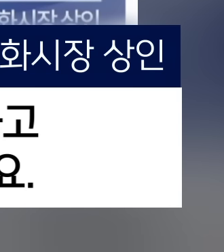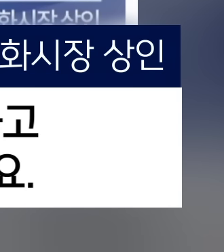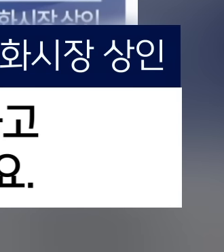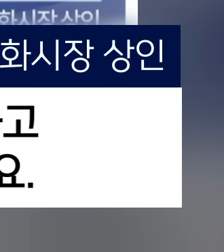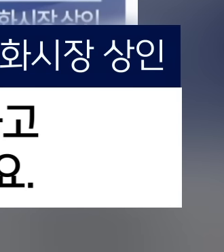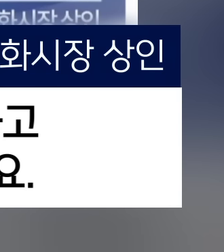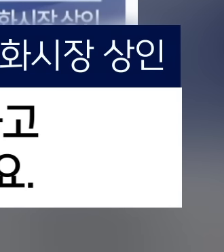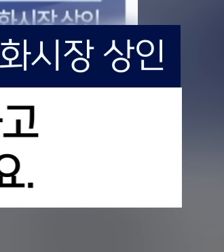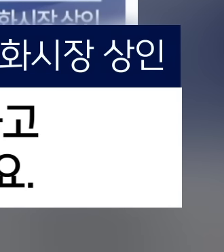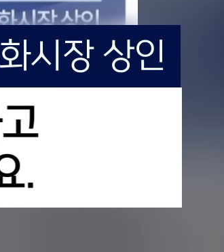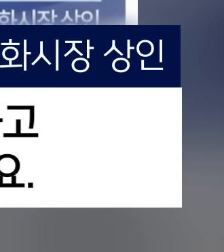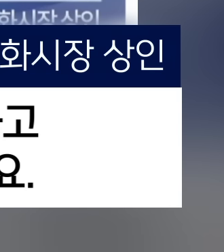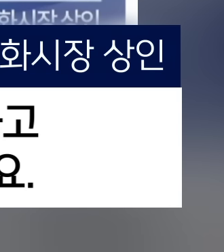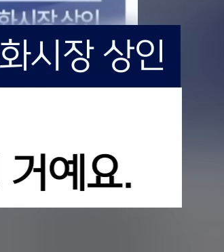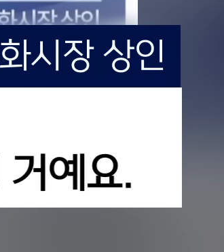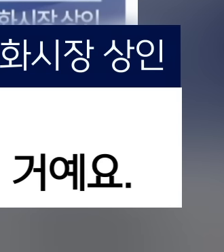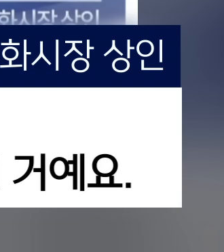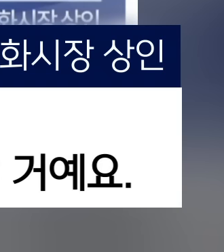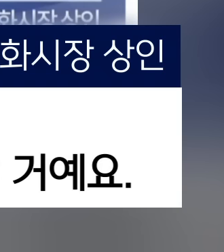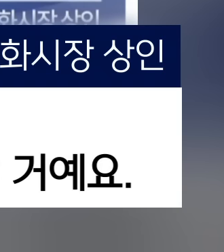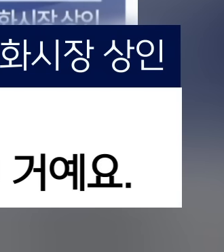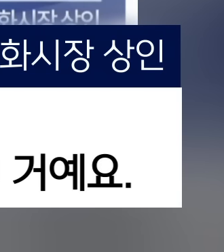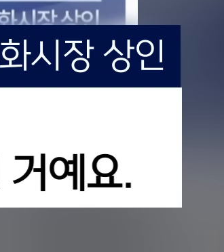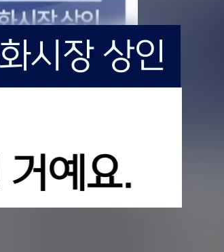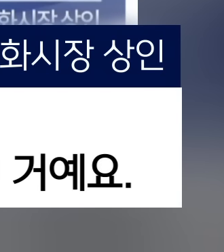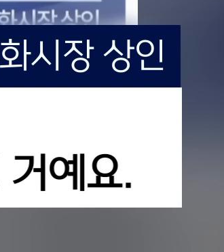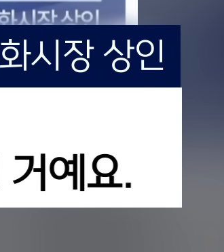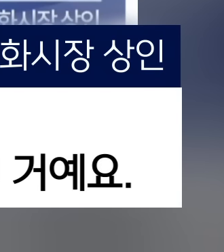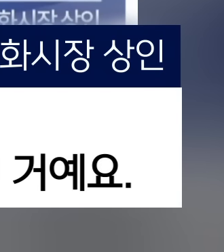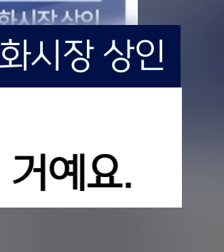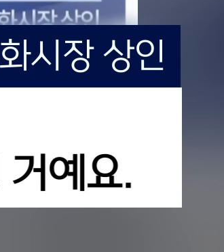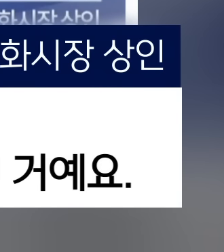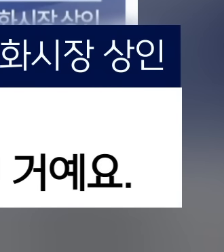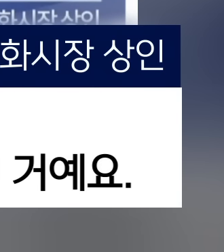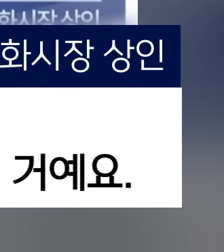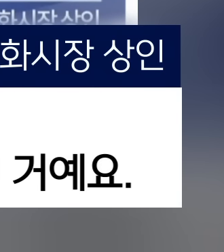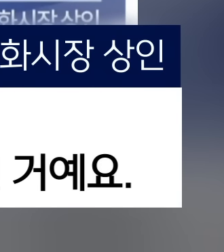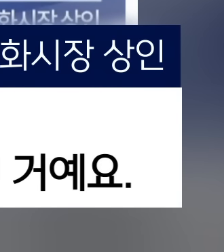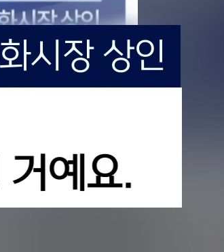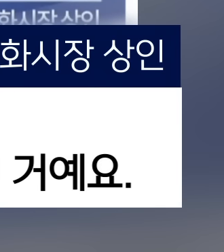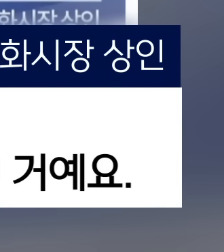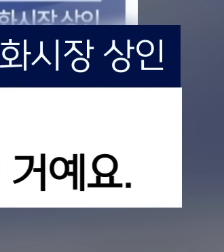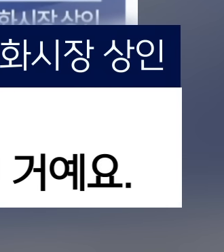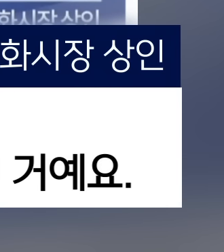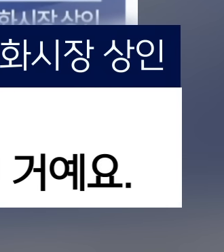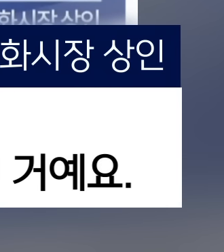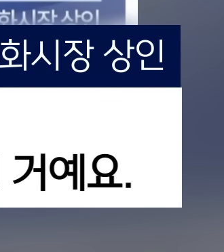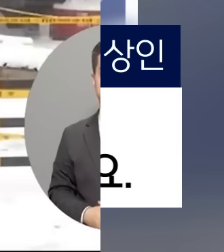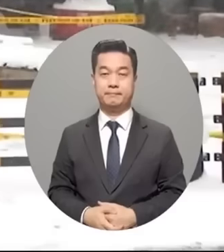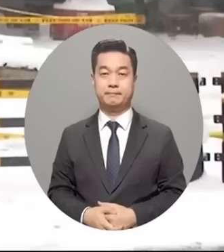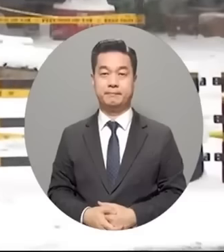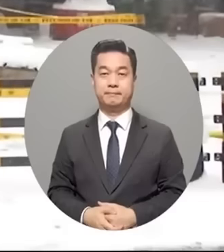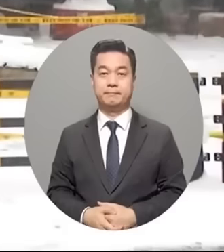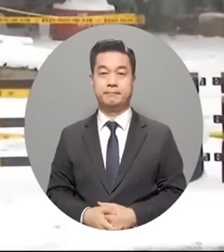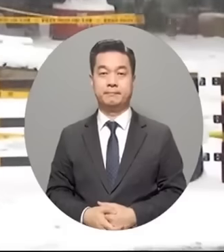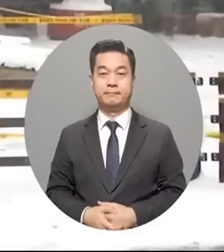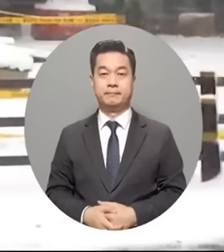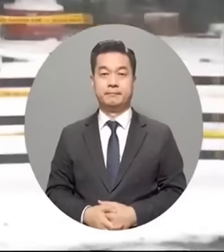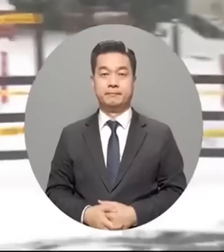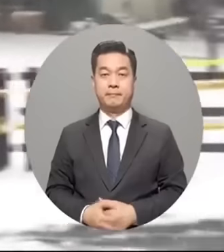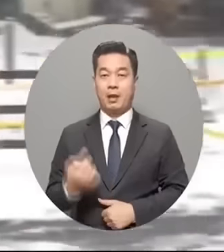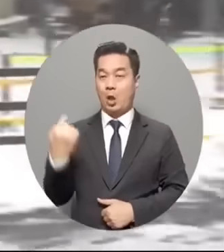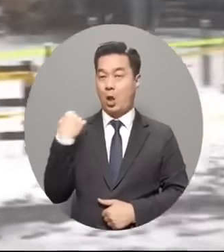되냐 이건 너무 하시는 거예요. 아, 그럼요. 저희는 생계잖아요. 하루 벌어서 알겠습니다. 하루 먹고 살고.